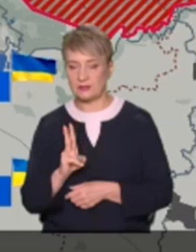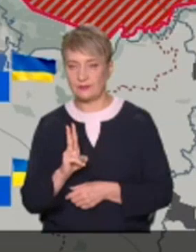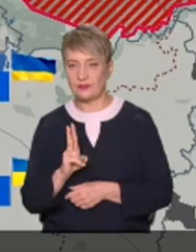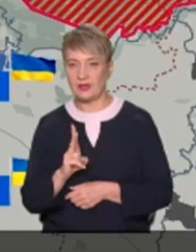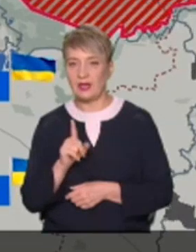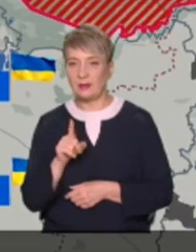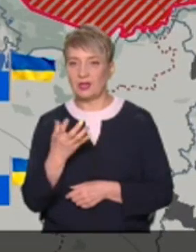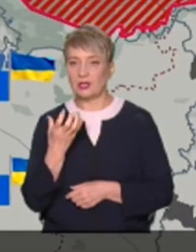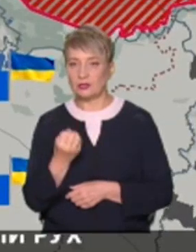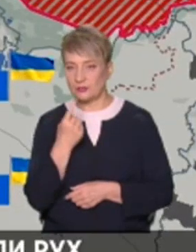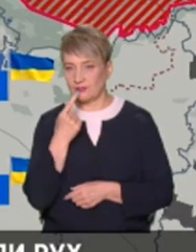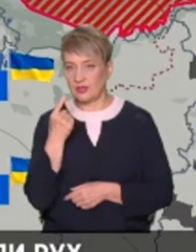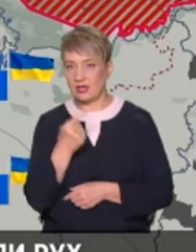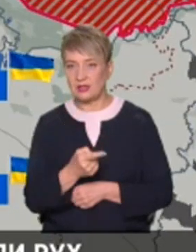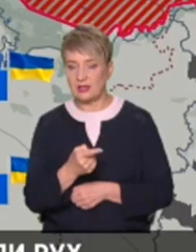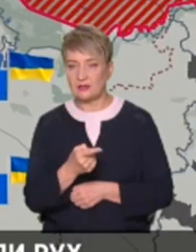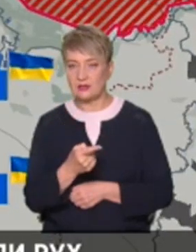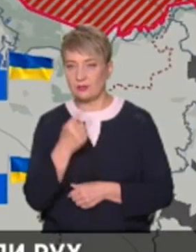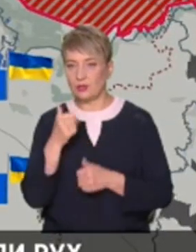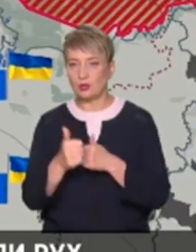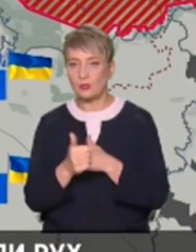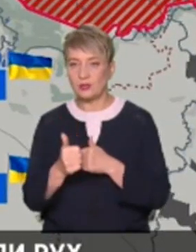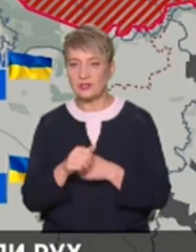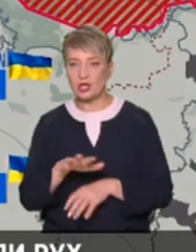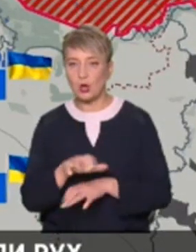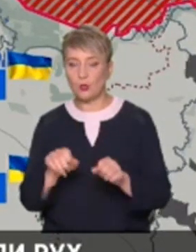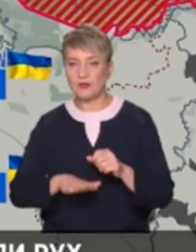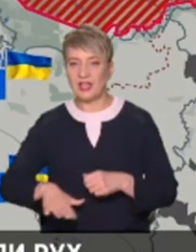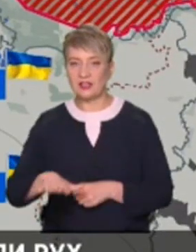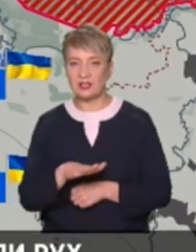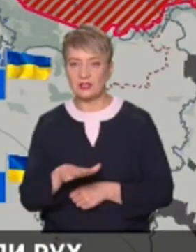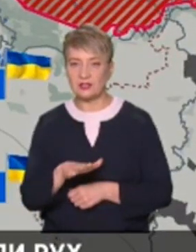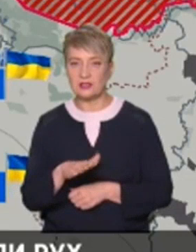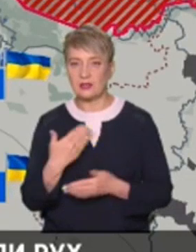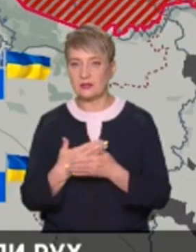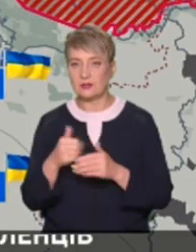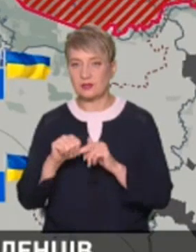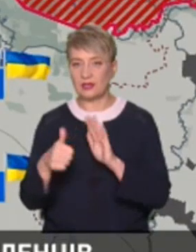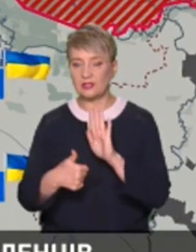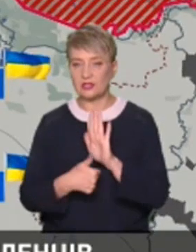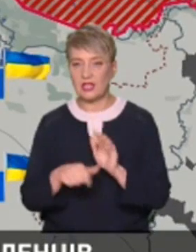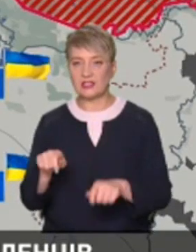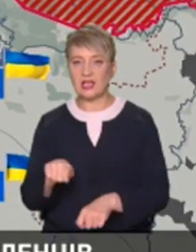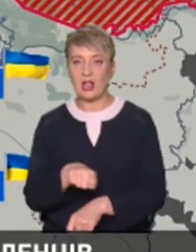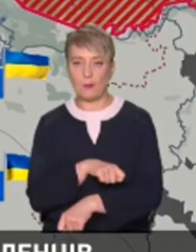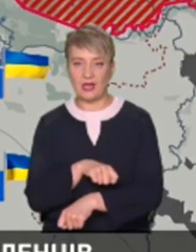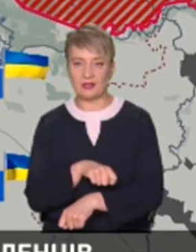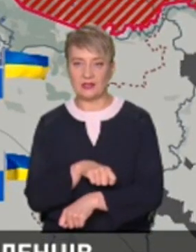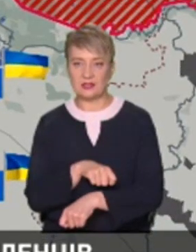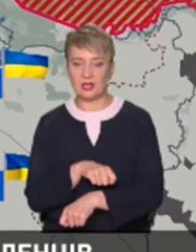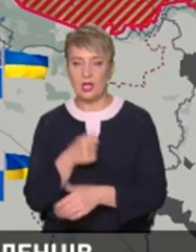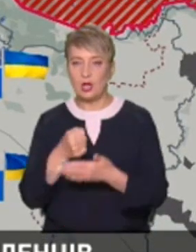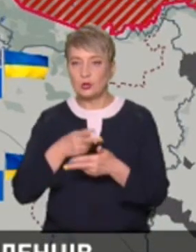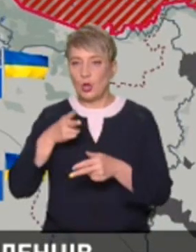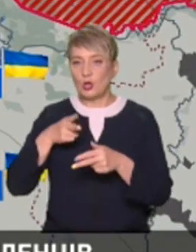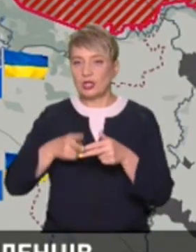їм ще далеко. Від нього до найближчої окупованої території ще понад 16 кілометрів, а до кінечної